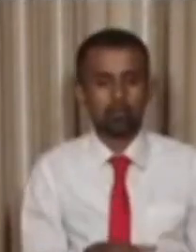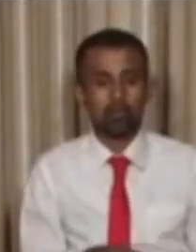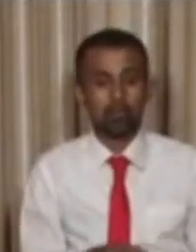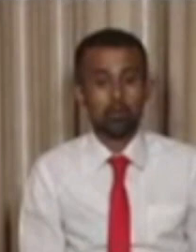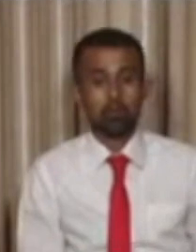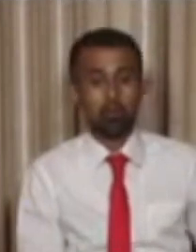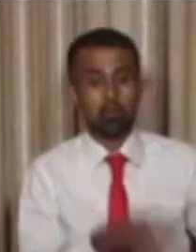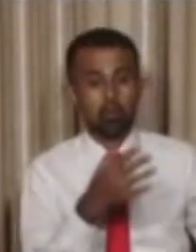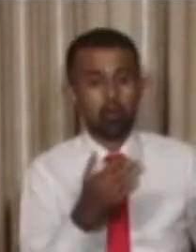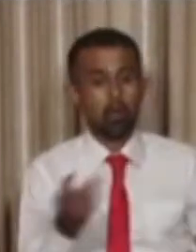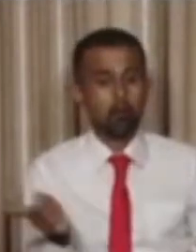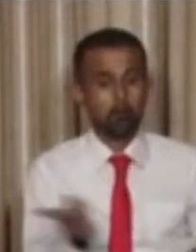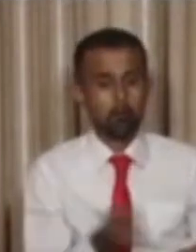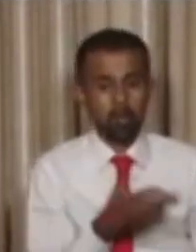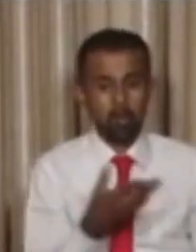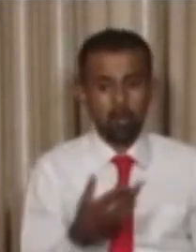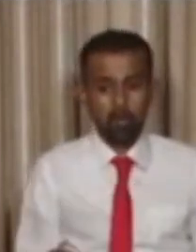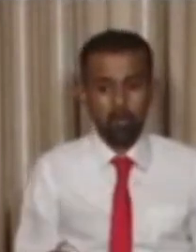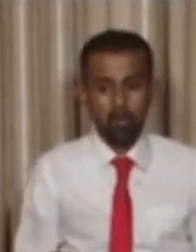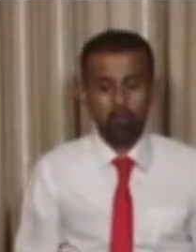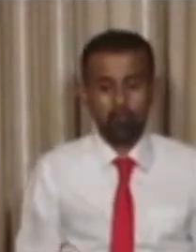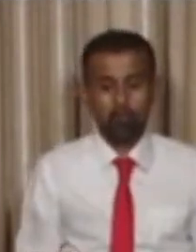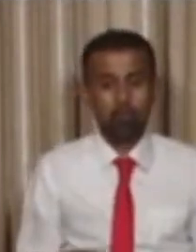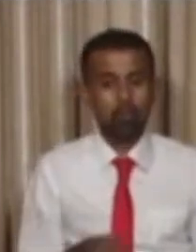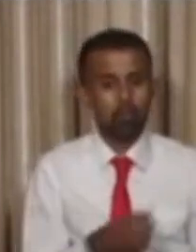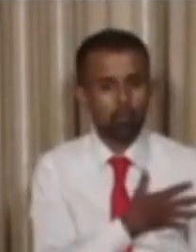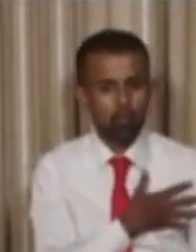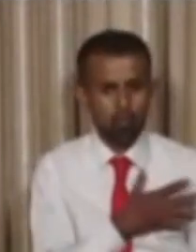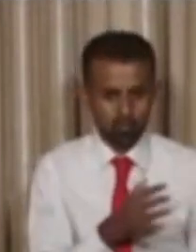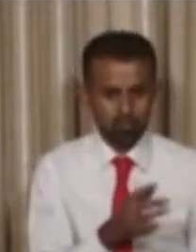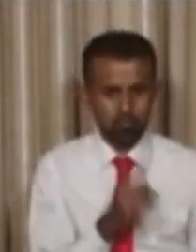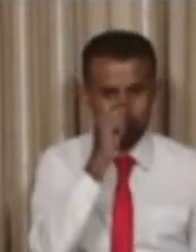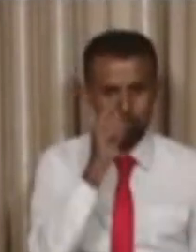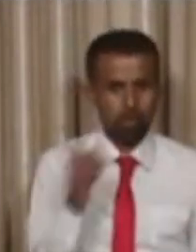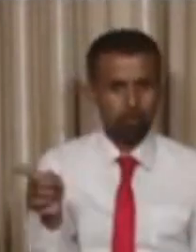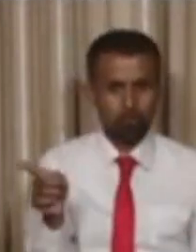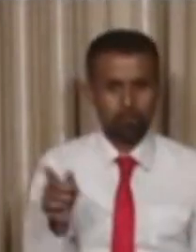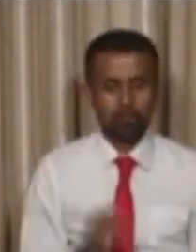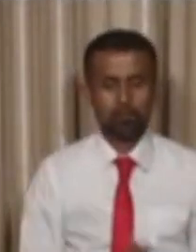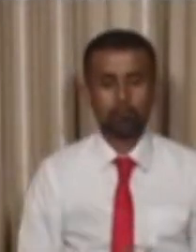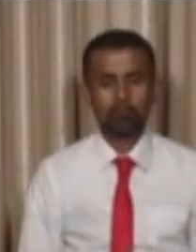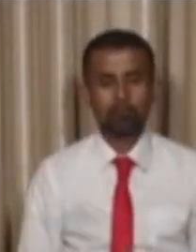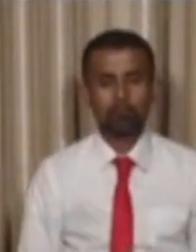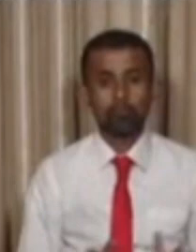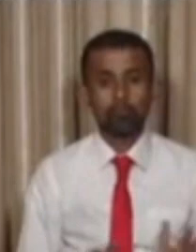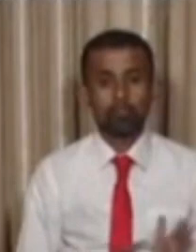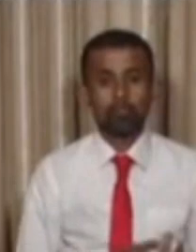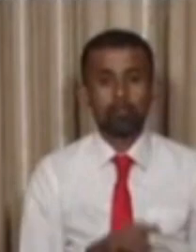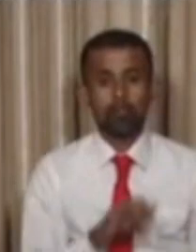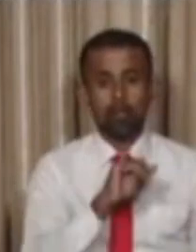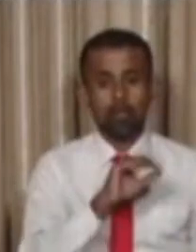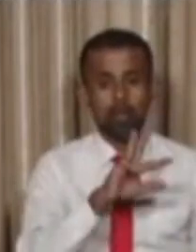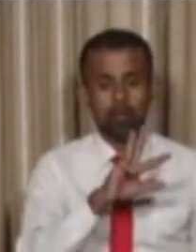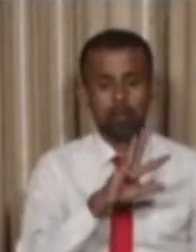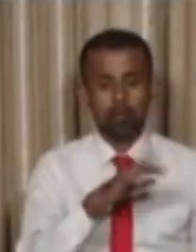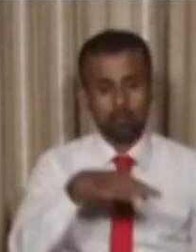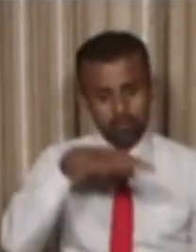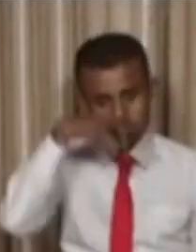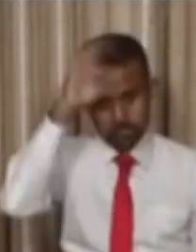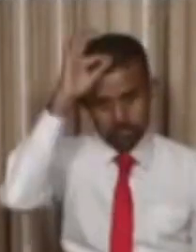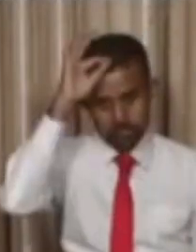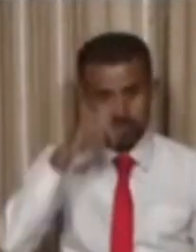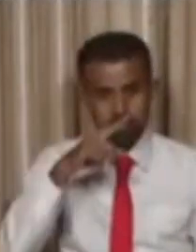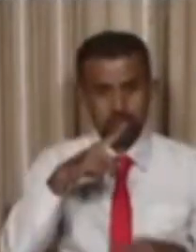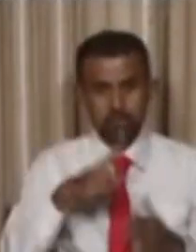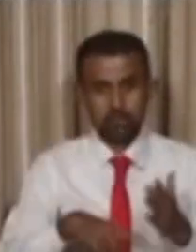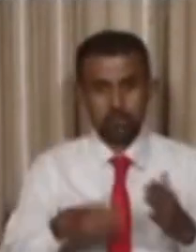செய்தவர் கோட்டபாய ராஜபக்சே. 69,00,000 சிங்கள வாக்குகளால் நான் வந்தவன், எனக்கு தமிழ் வாக்குகள் தேவையில்லை என மாறுதட்டி வந்த